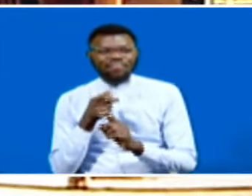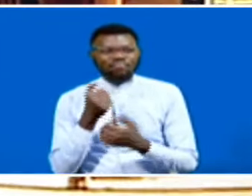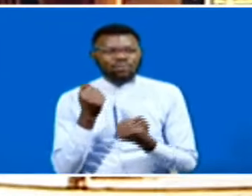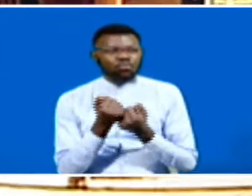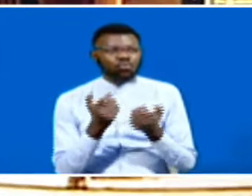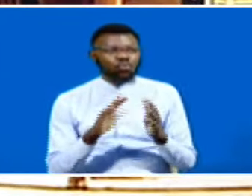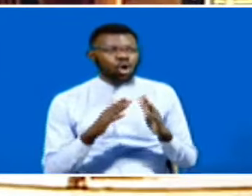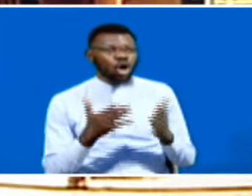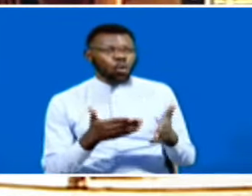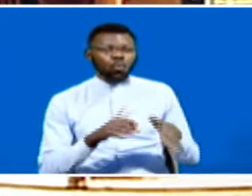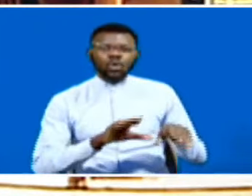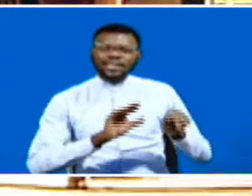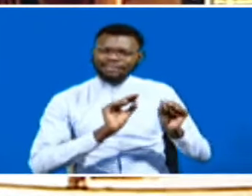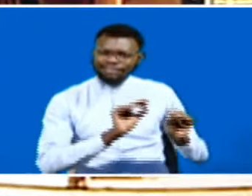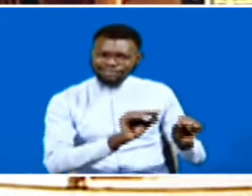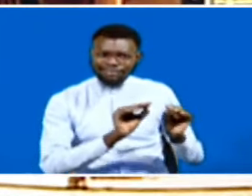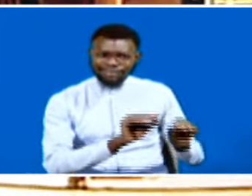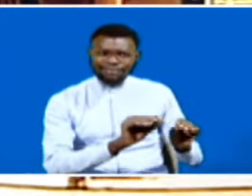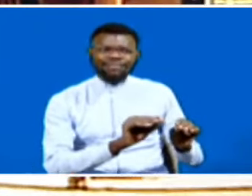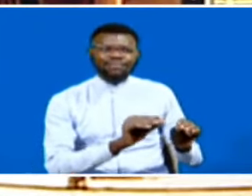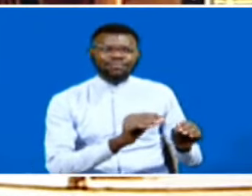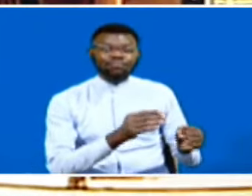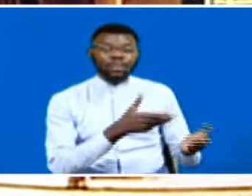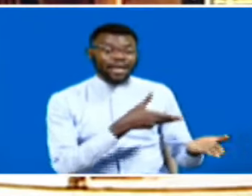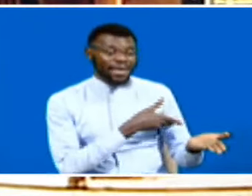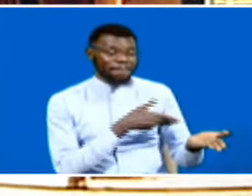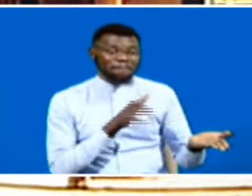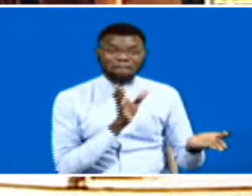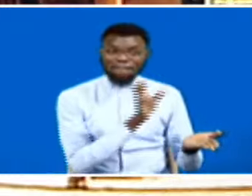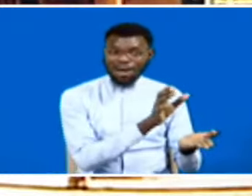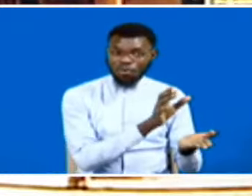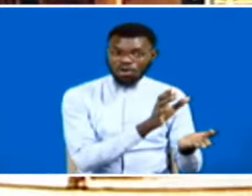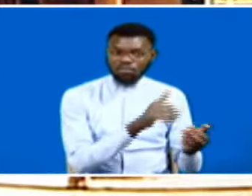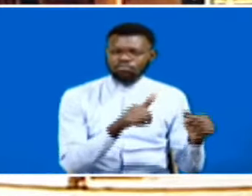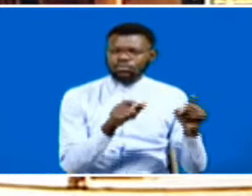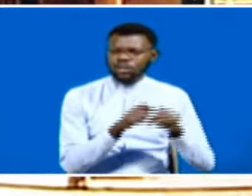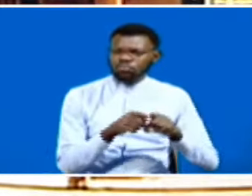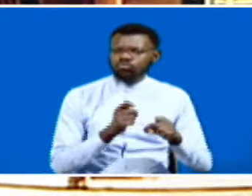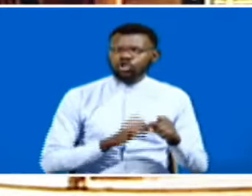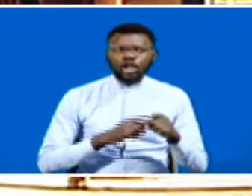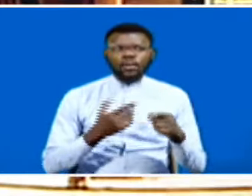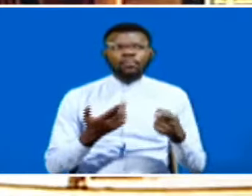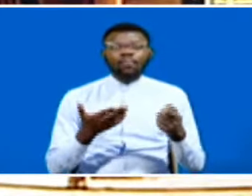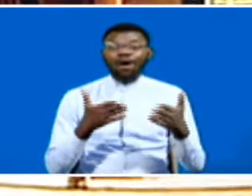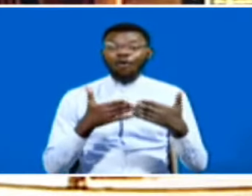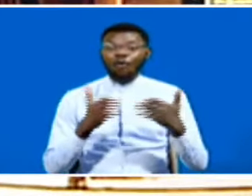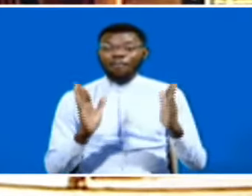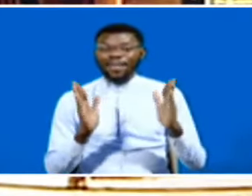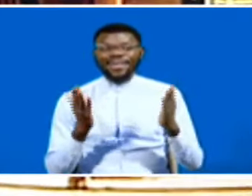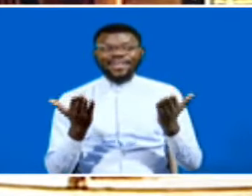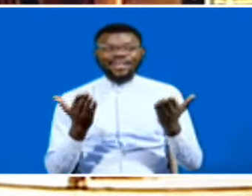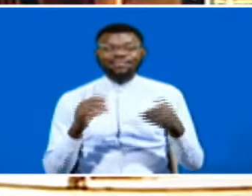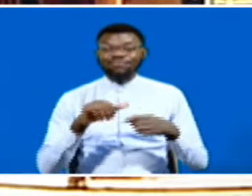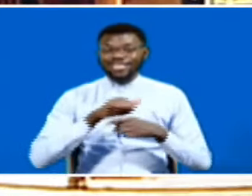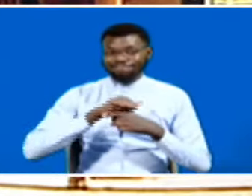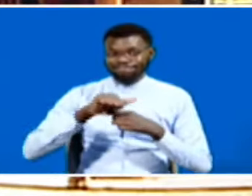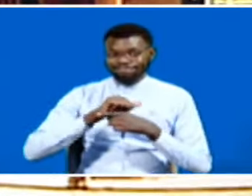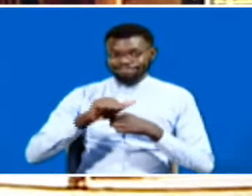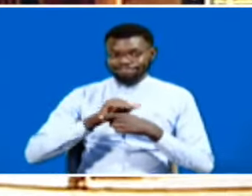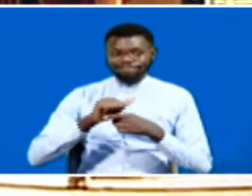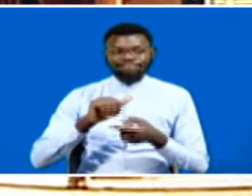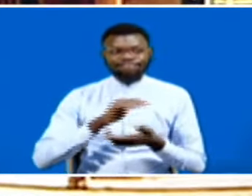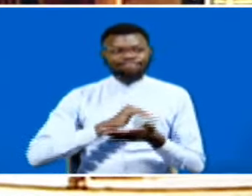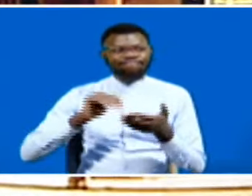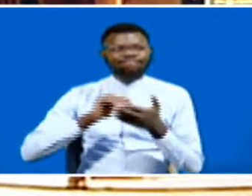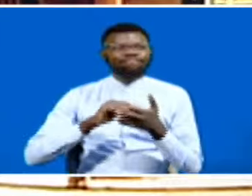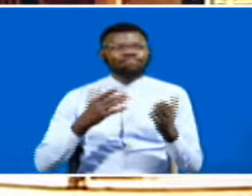kupitia uhamasisho na kuwawezesha. Akizungumza na waandishi wa habari baada ya kufungua rasmi mafunzo hayo, mwenyekiti wa bodi ya